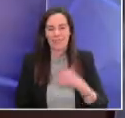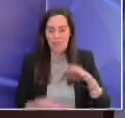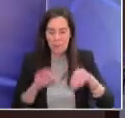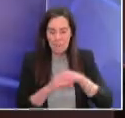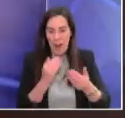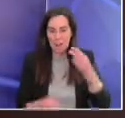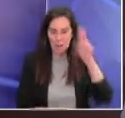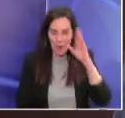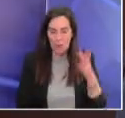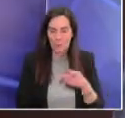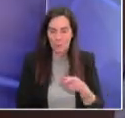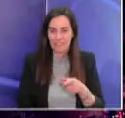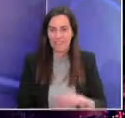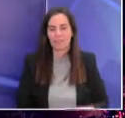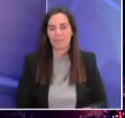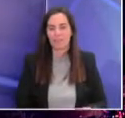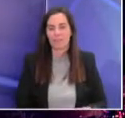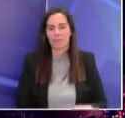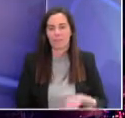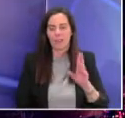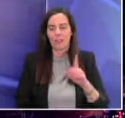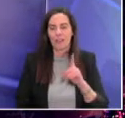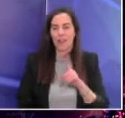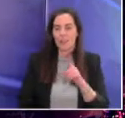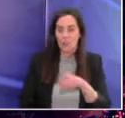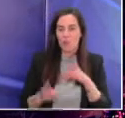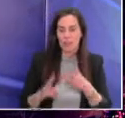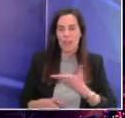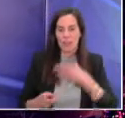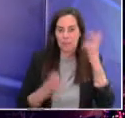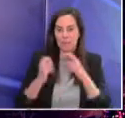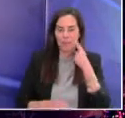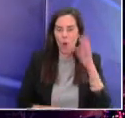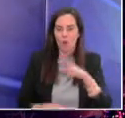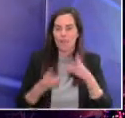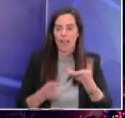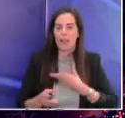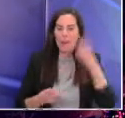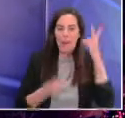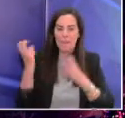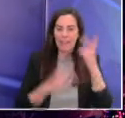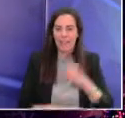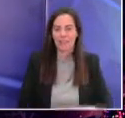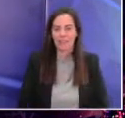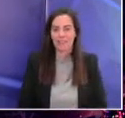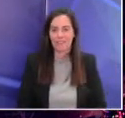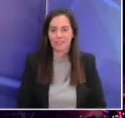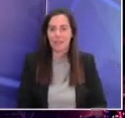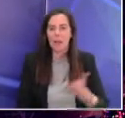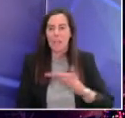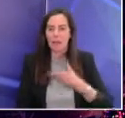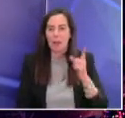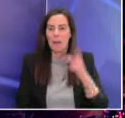בליכוד. רגע, לא, תקשיב, יש פריימריז בכל הגדול. זאת שיטה להשגת מידע, והנה תראו עוד שיטה להשגת מידע. איך